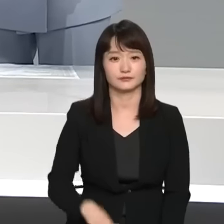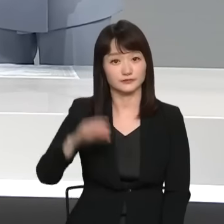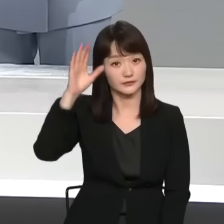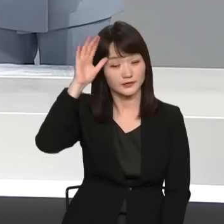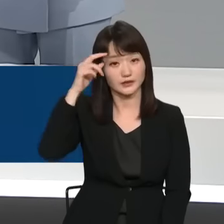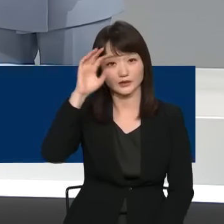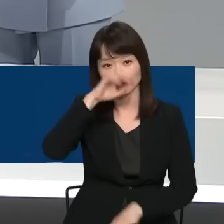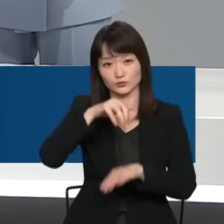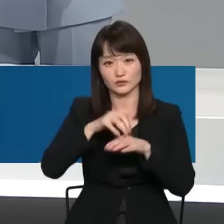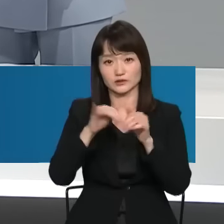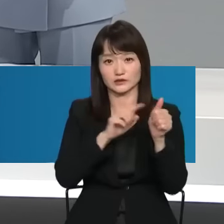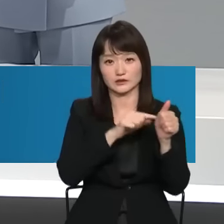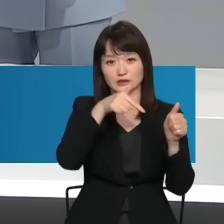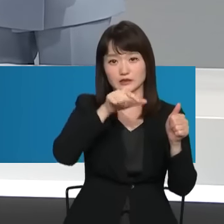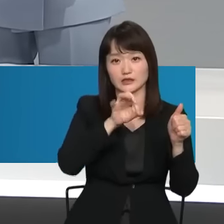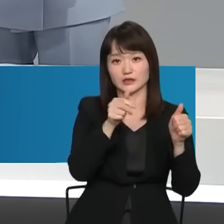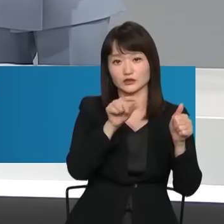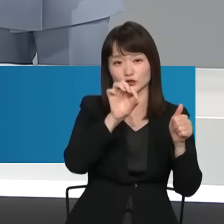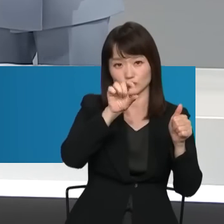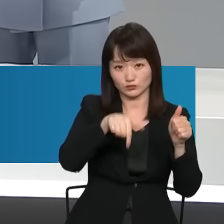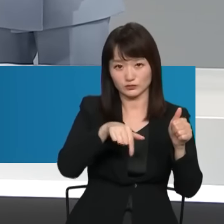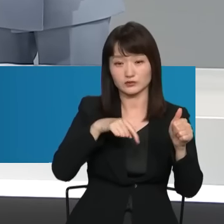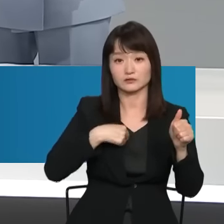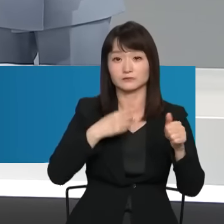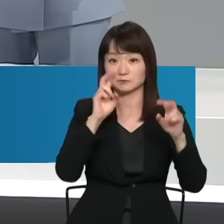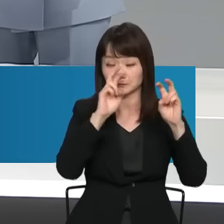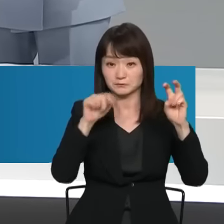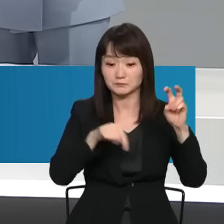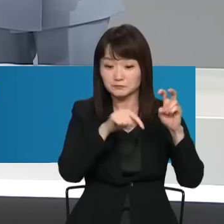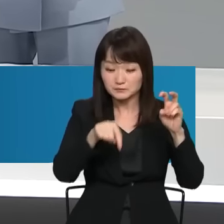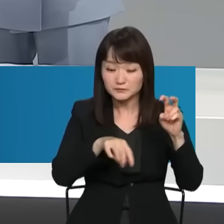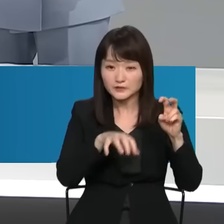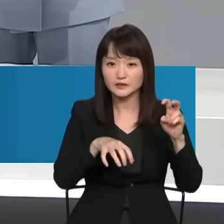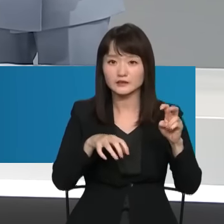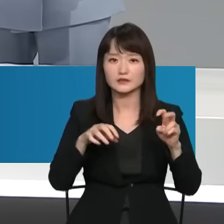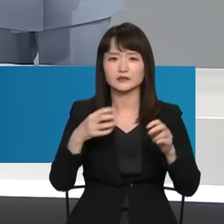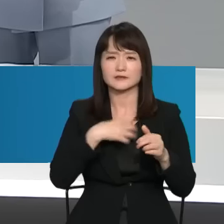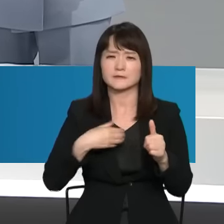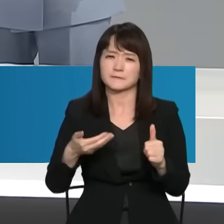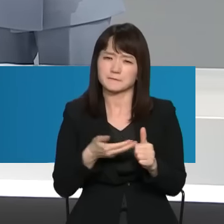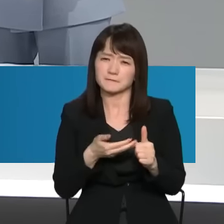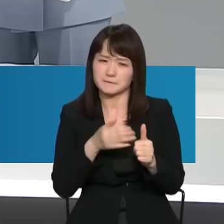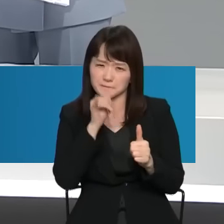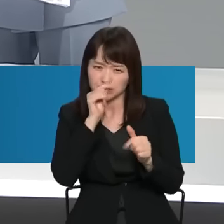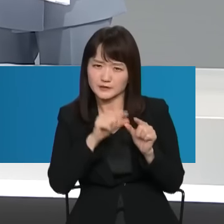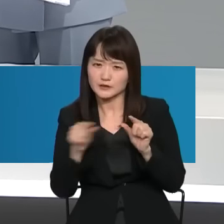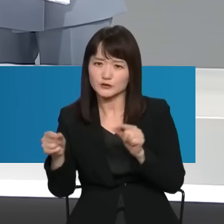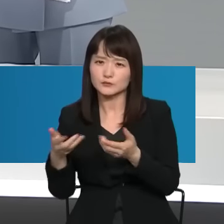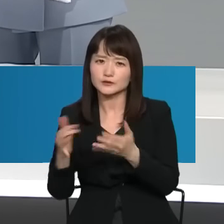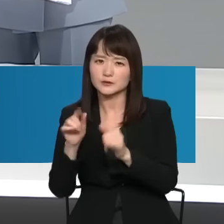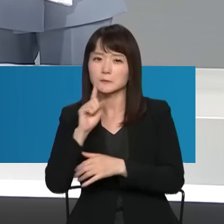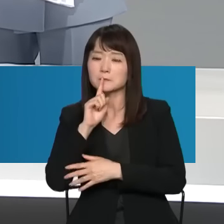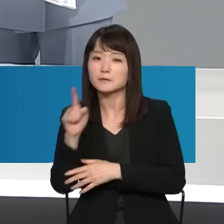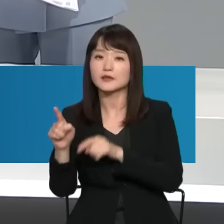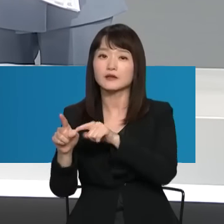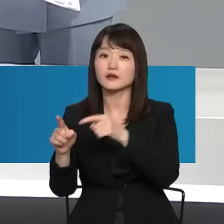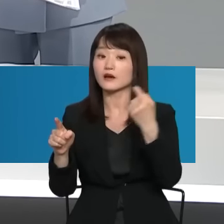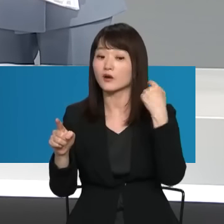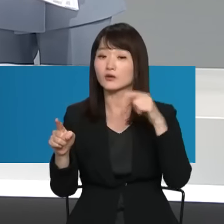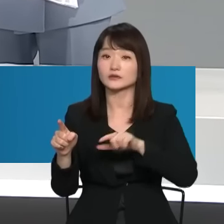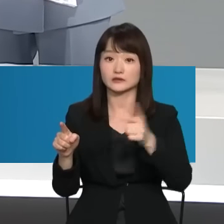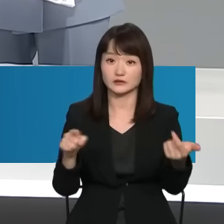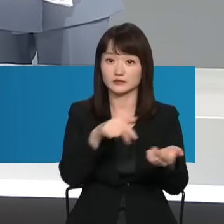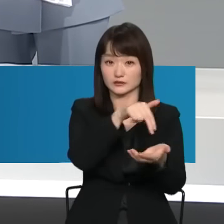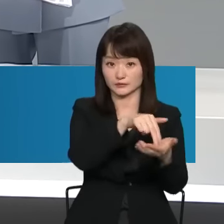반려견 훈련사 강형욱 씨가 자신의 회사에서 직장 내 괴롭힘이 있었다는 일부 전 직원들의 주장에 대해서 어제